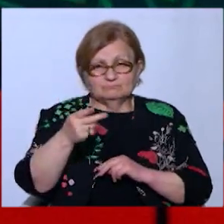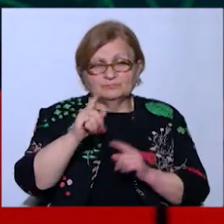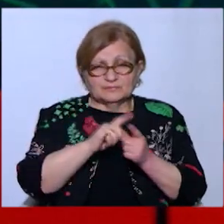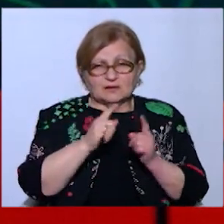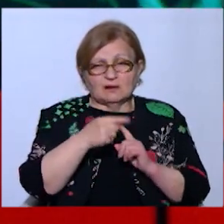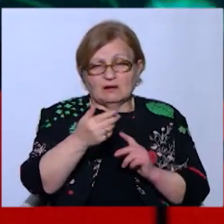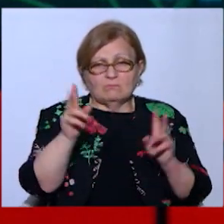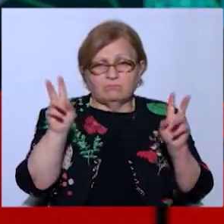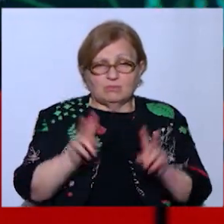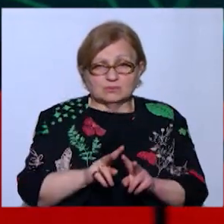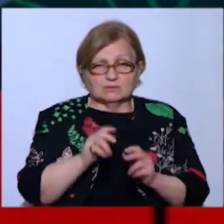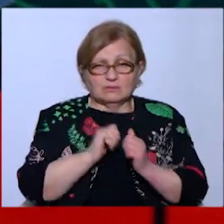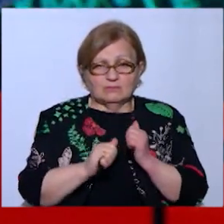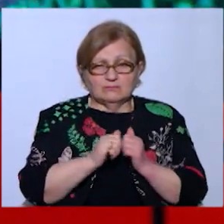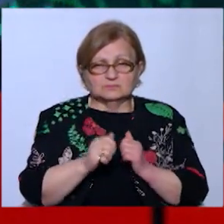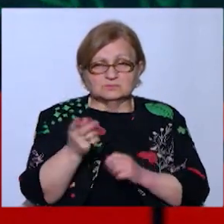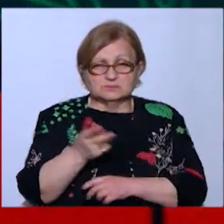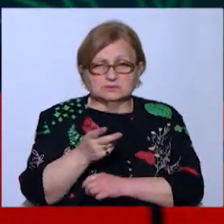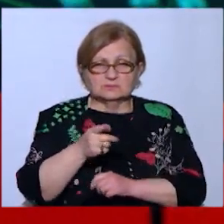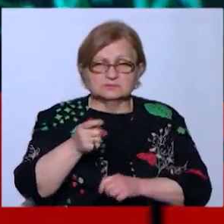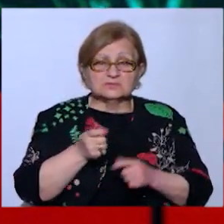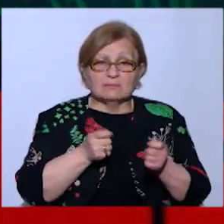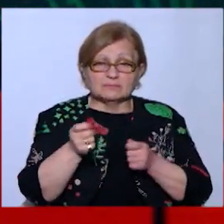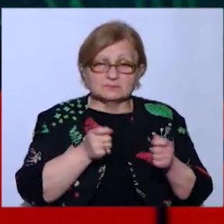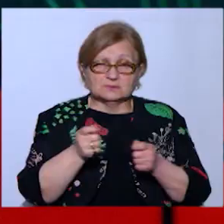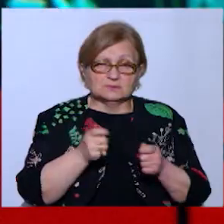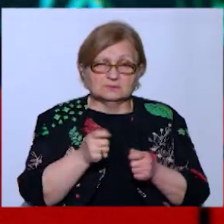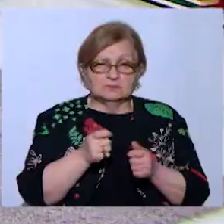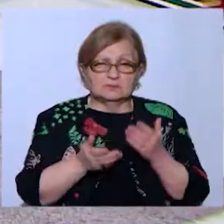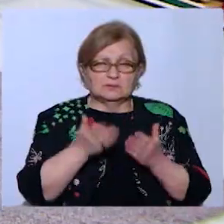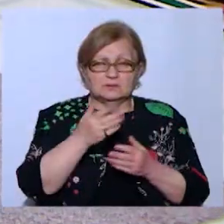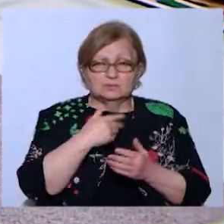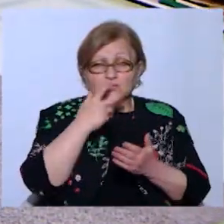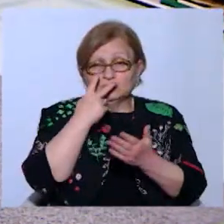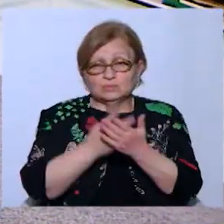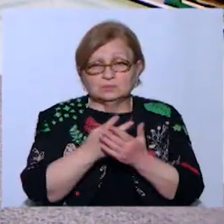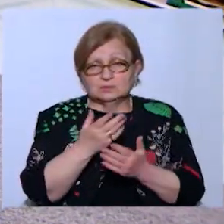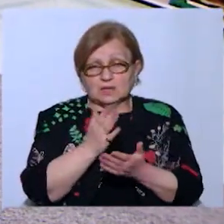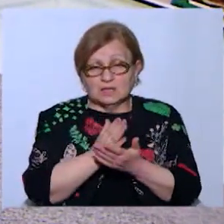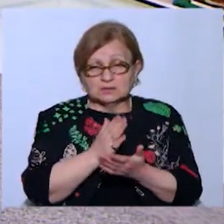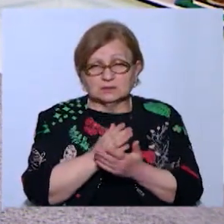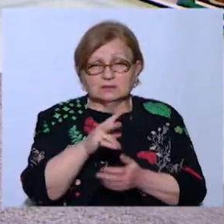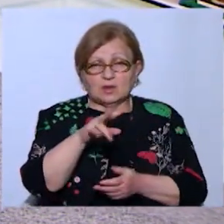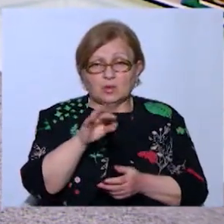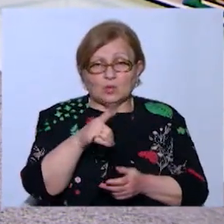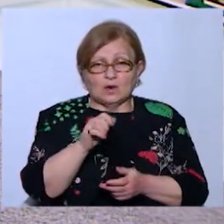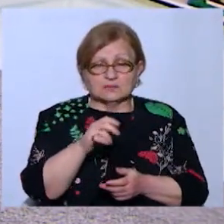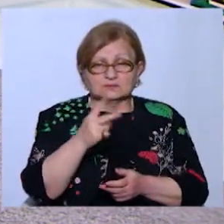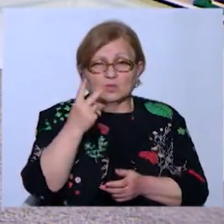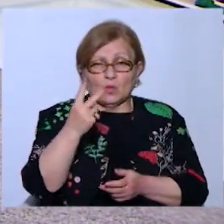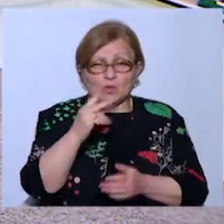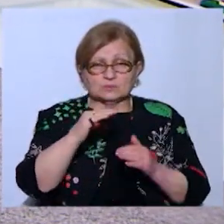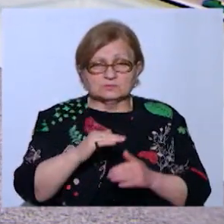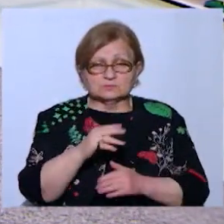ფორმულის გამოყენებისთვის ყოველთვის საჭირო არის აი ესეთი სიფრთხილე, რომ თქვათ, თუ მოცემული გვექნება ლოგარითმი 2-ის ფუძით